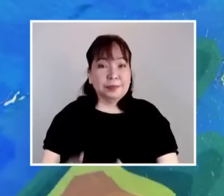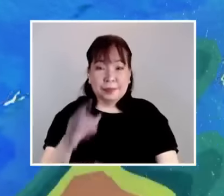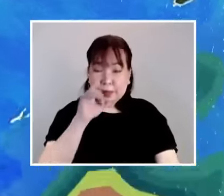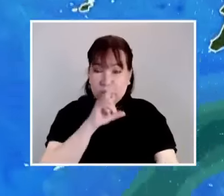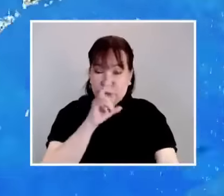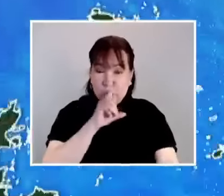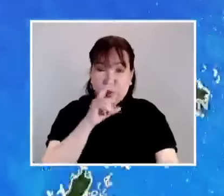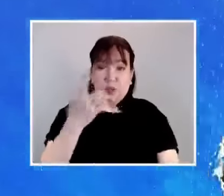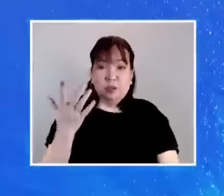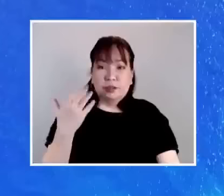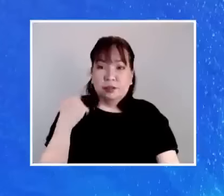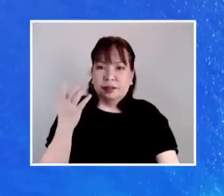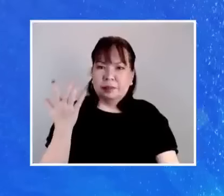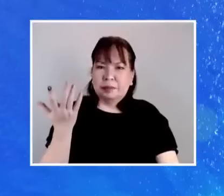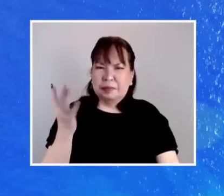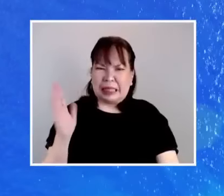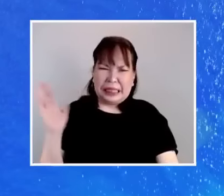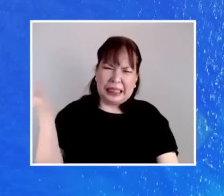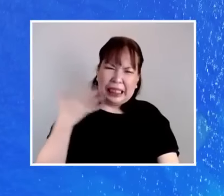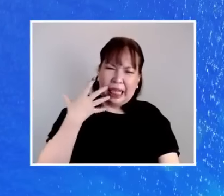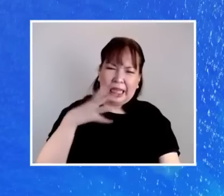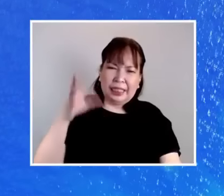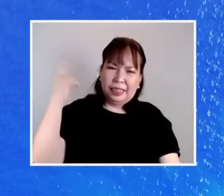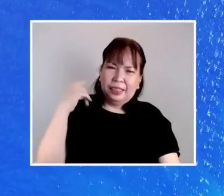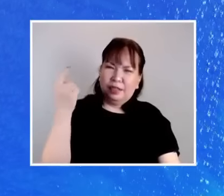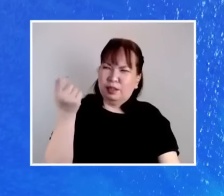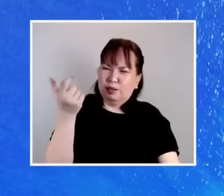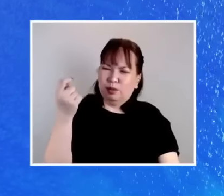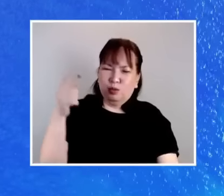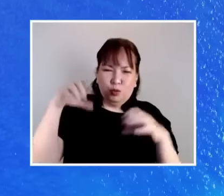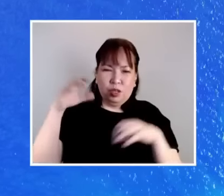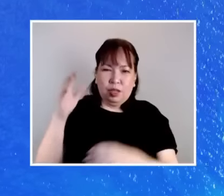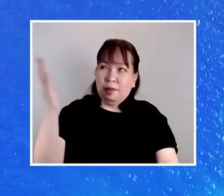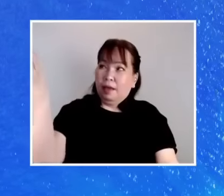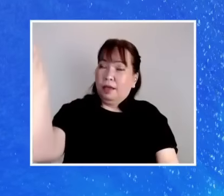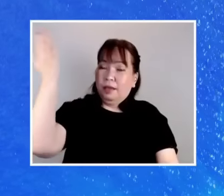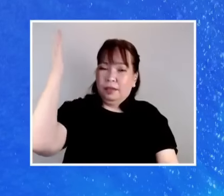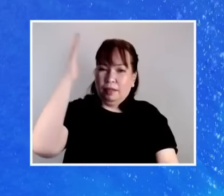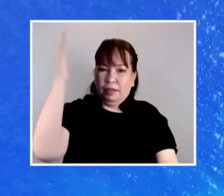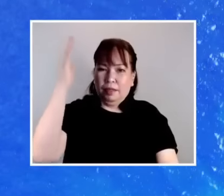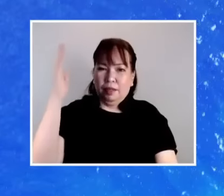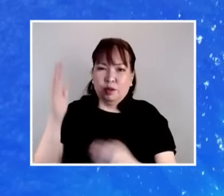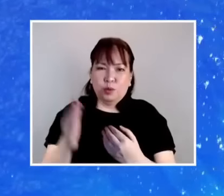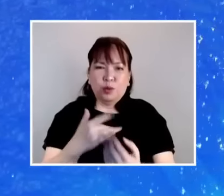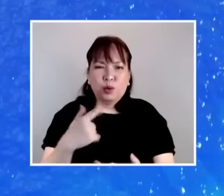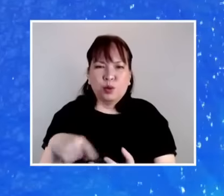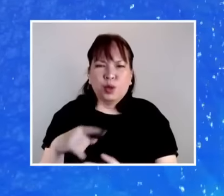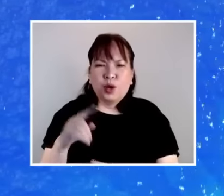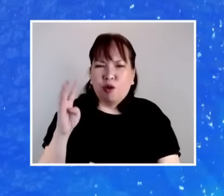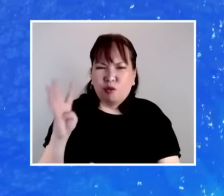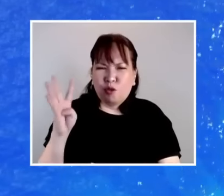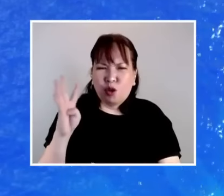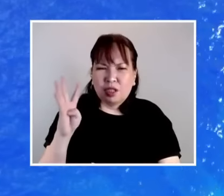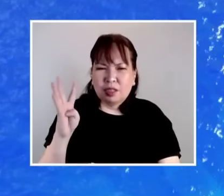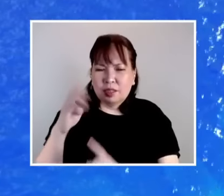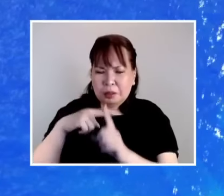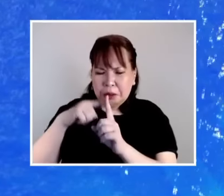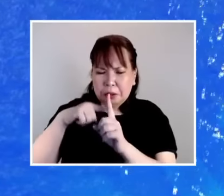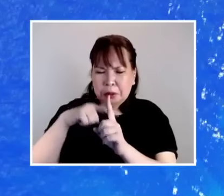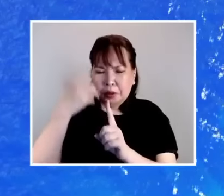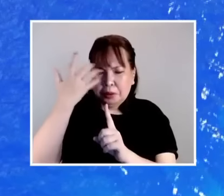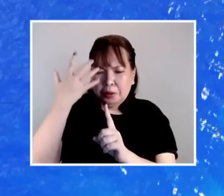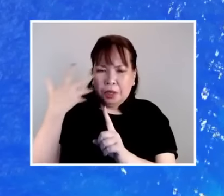maaraw at mababa ang tsansa ng ulan mula umaga hanggang tanghali. At aabot po sa higit or higit pa sa 40 degrees Celsius ang damang init